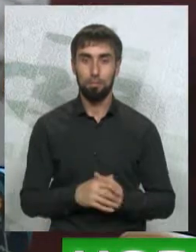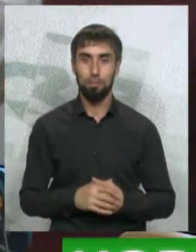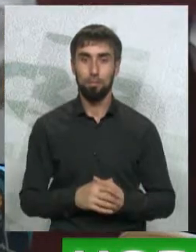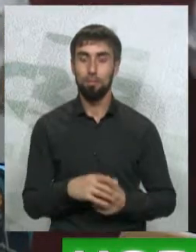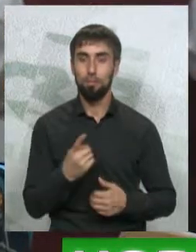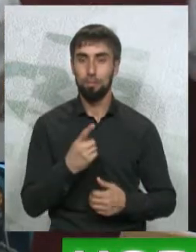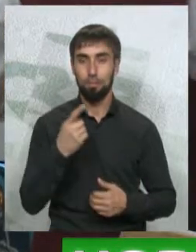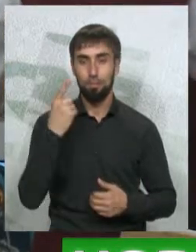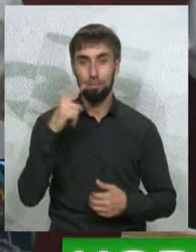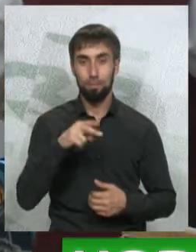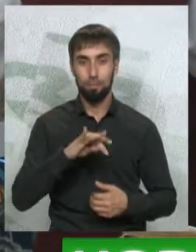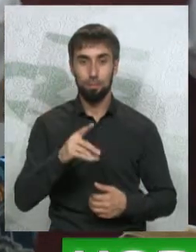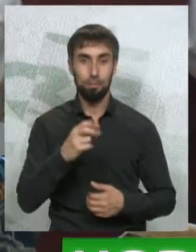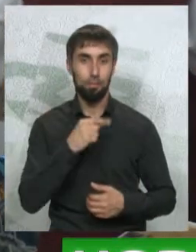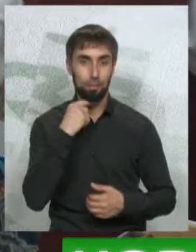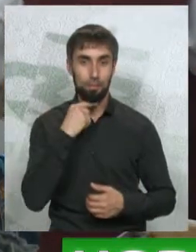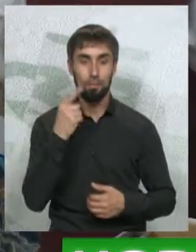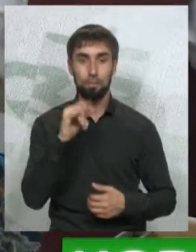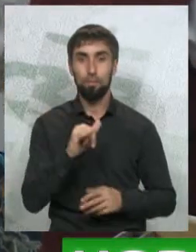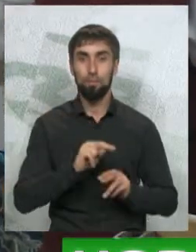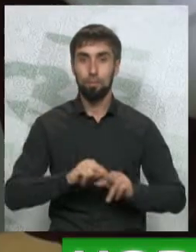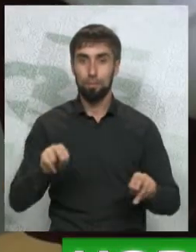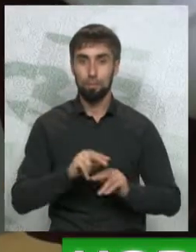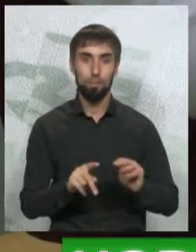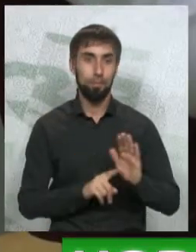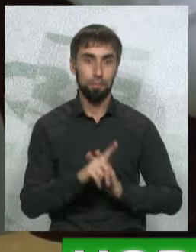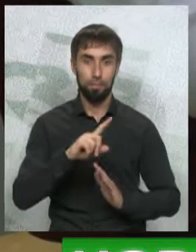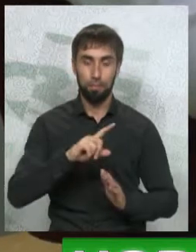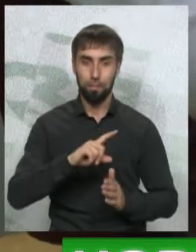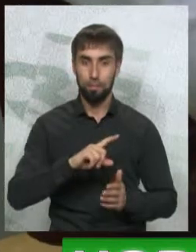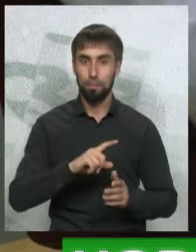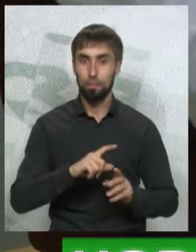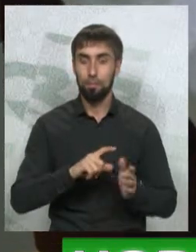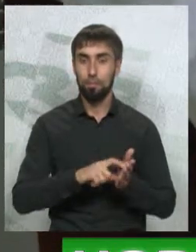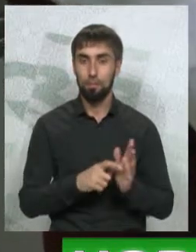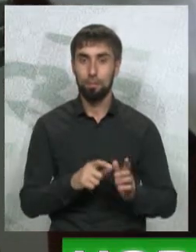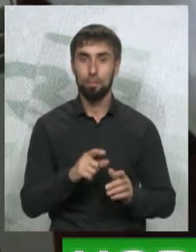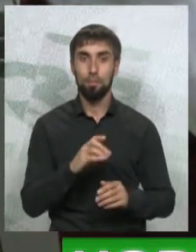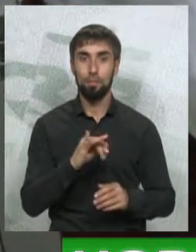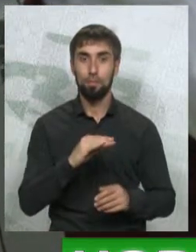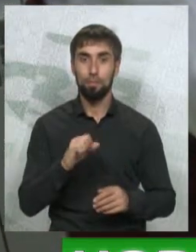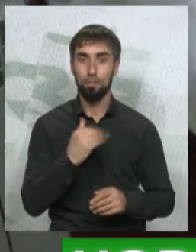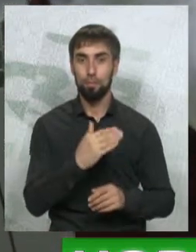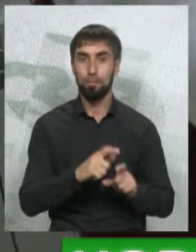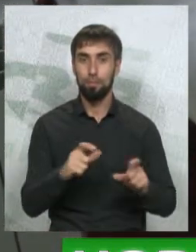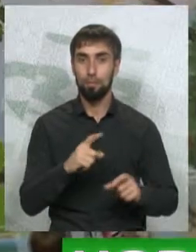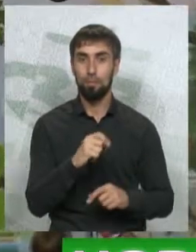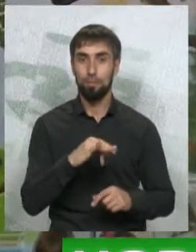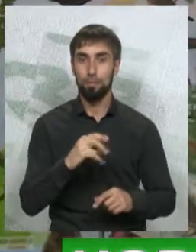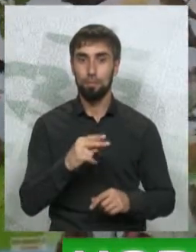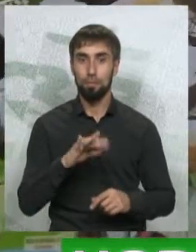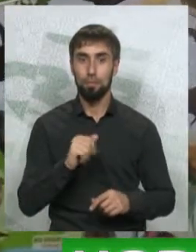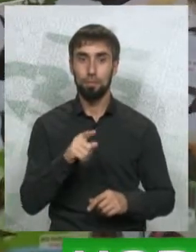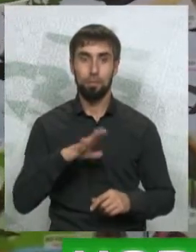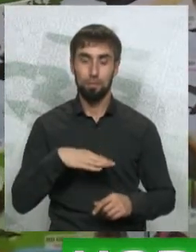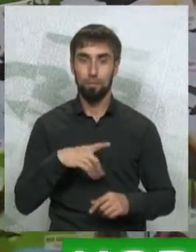Первая идея сделать прописи на ингушском возникла у преподавателя начальных классов Сунжинской школы Залины Чиниевой. Позже инициативу